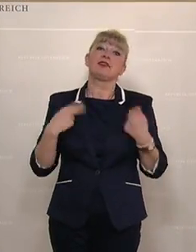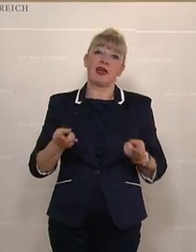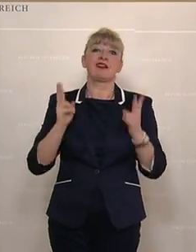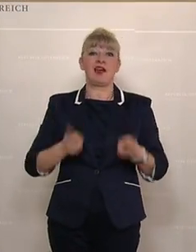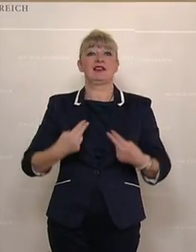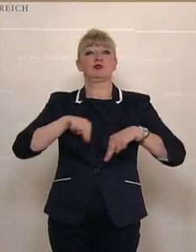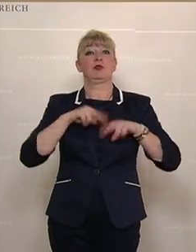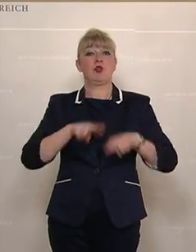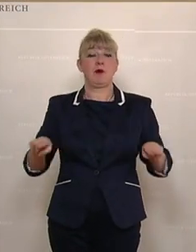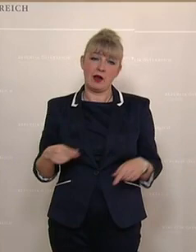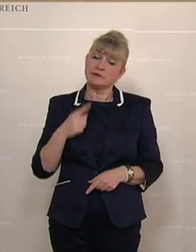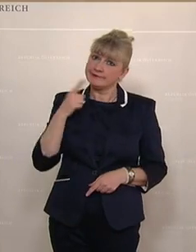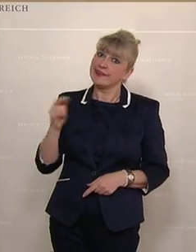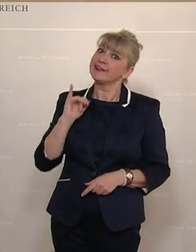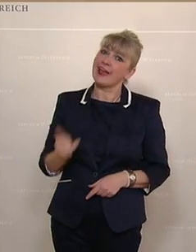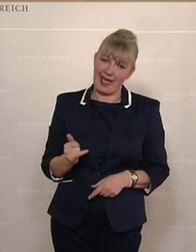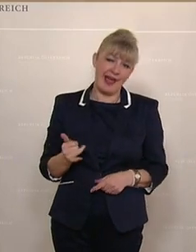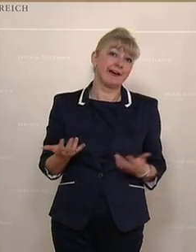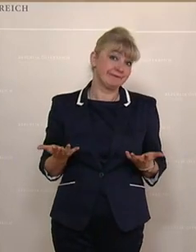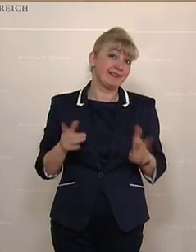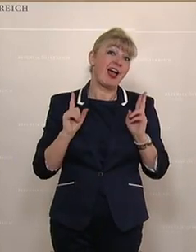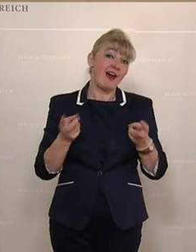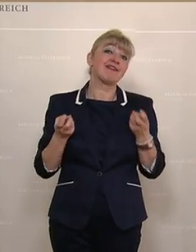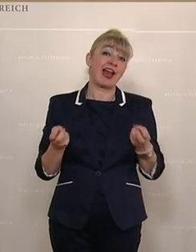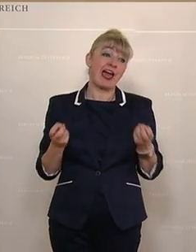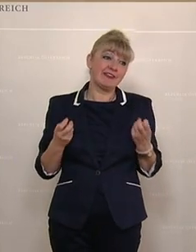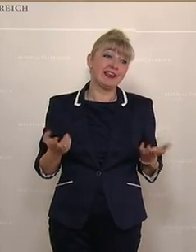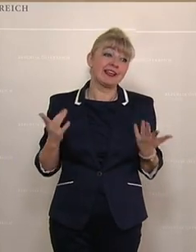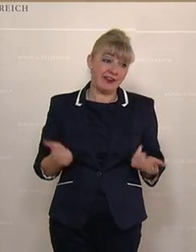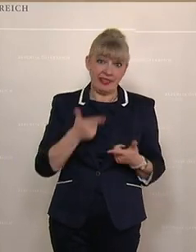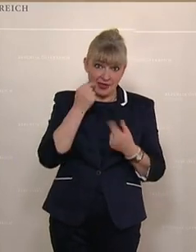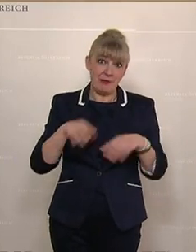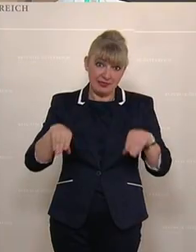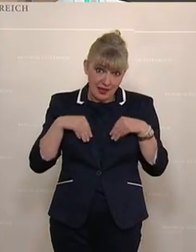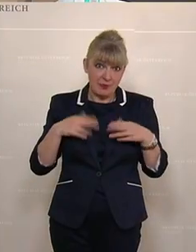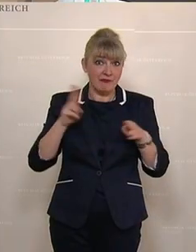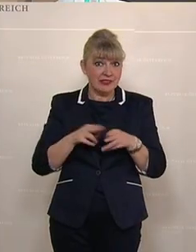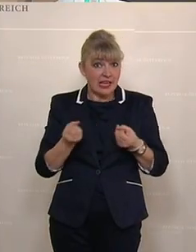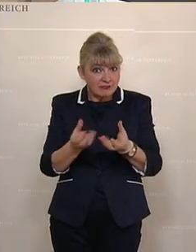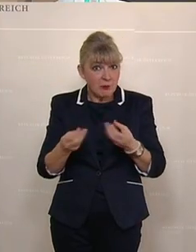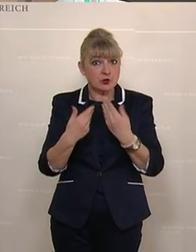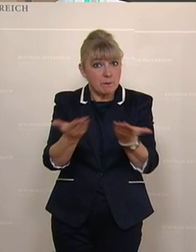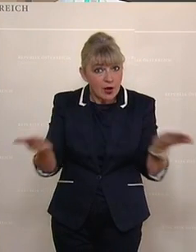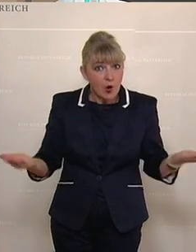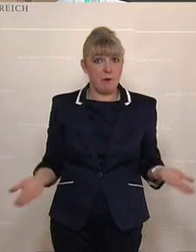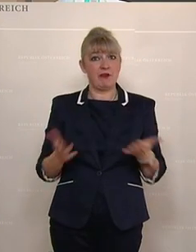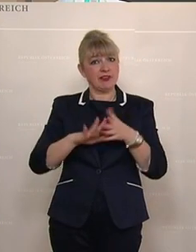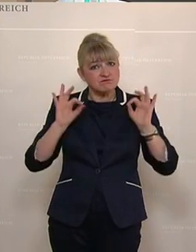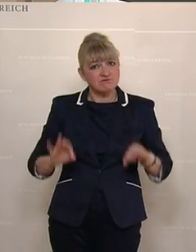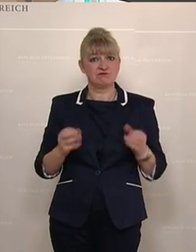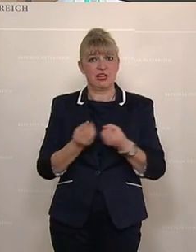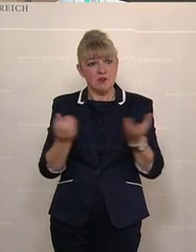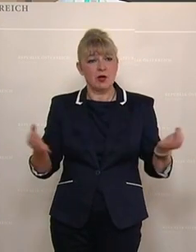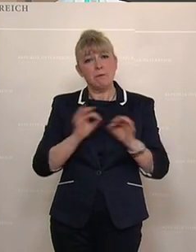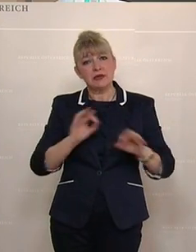Normalität zurückgehen. Ja, freiwillig, bitte, freiwillig alles, die Menschen nehmen das an, wenn sie informiert werden, wenn sie sachlich informiert werden, am